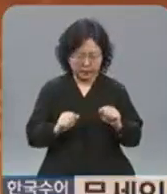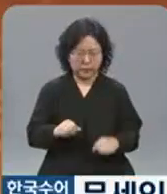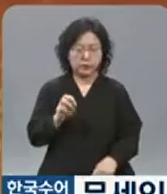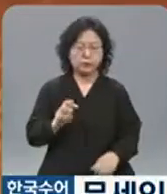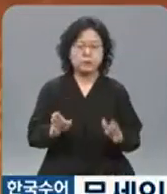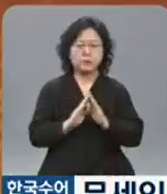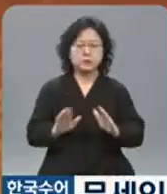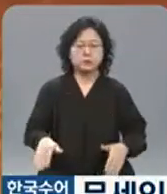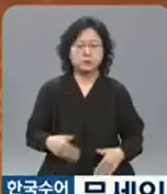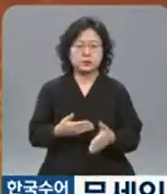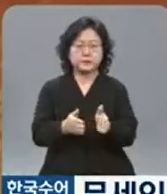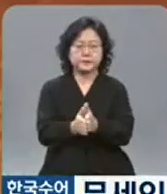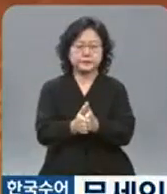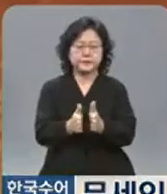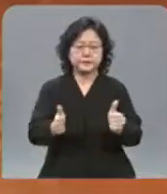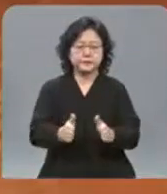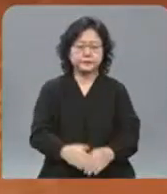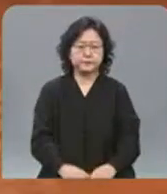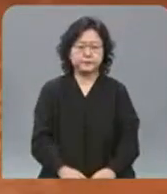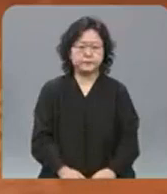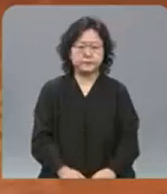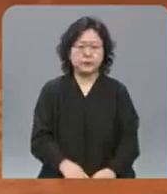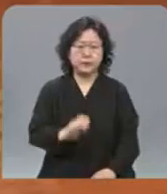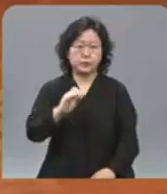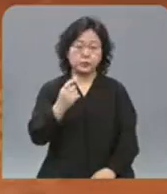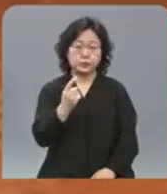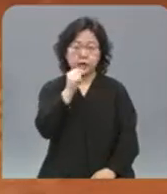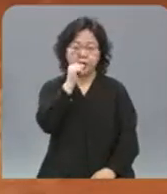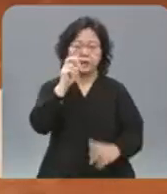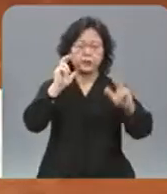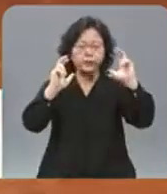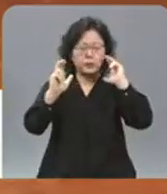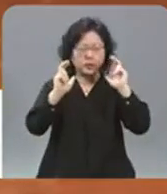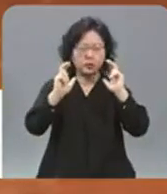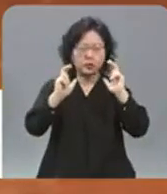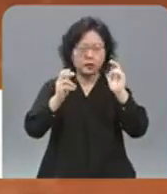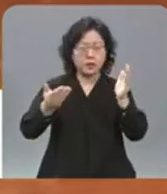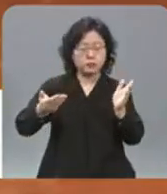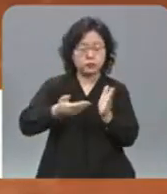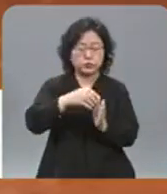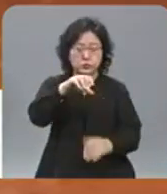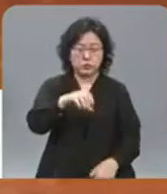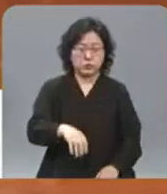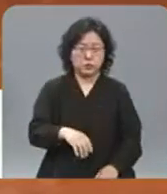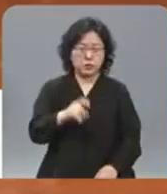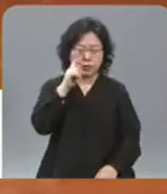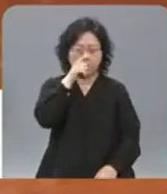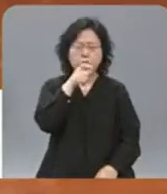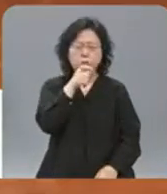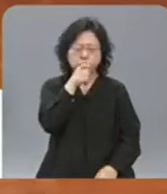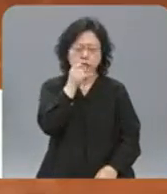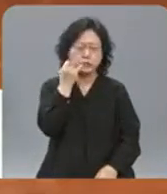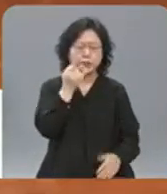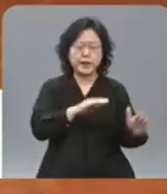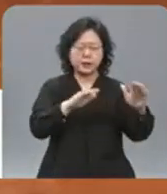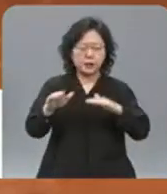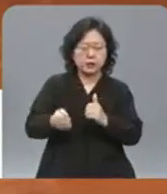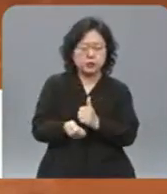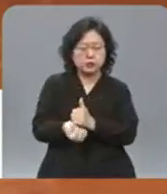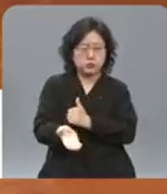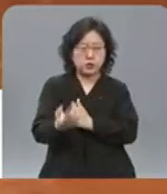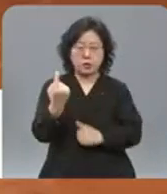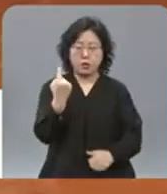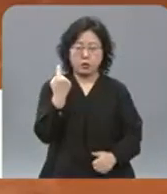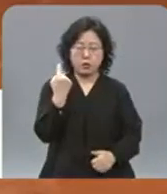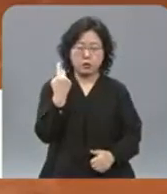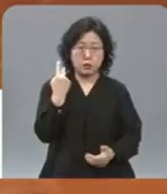안녕하십니까. 광주 전남권 뉴스입니다. 포스코 광양제철소 원료부두에서 오염수가 바다로 유출되고 있다고